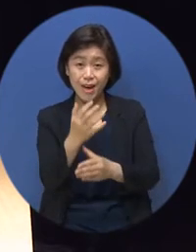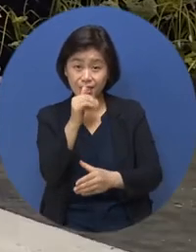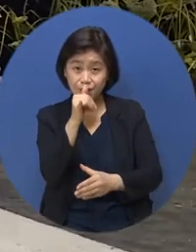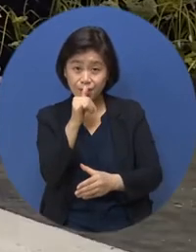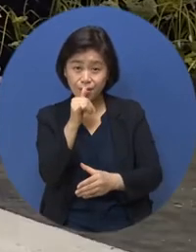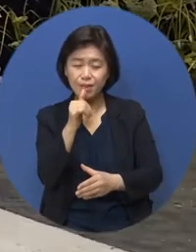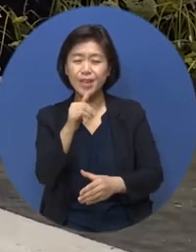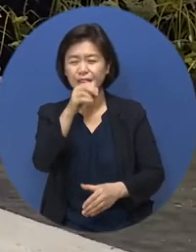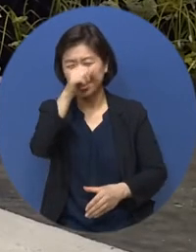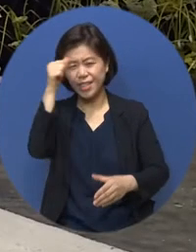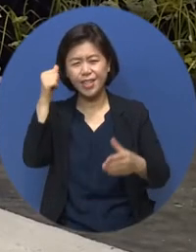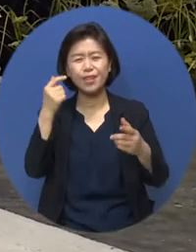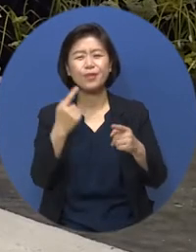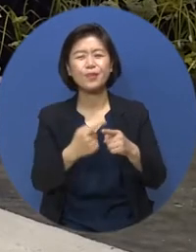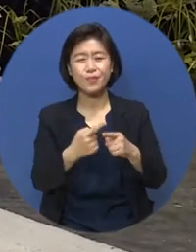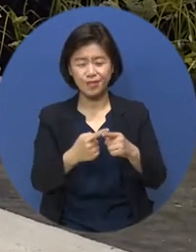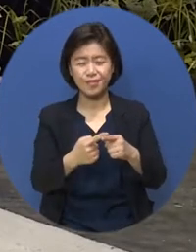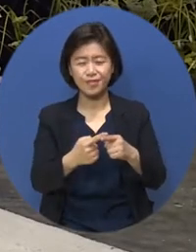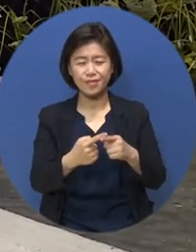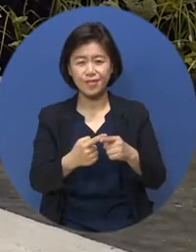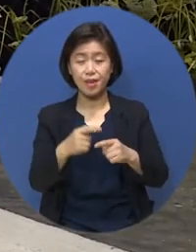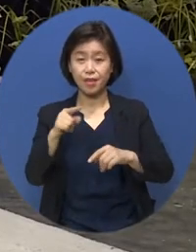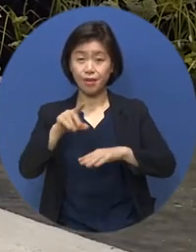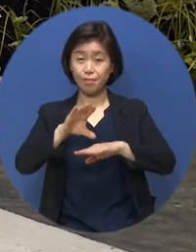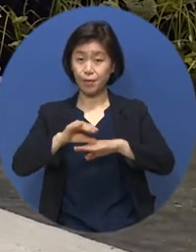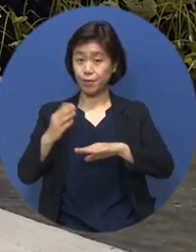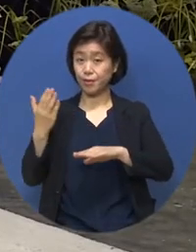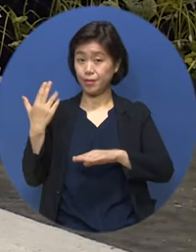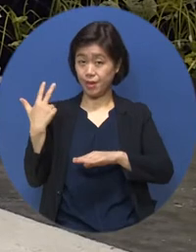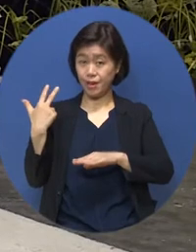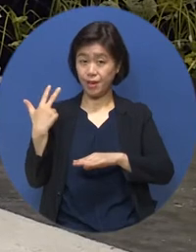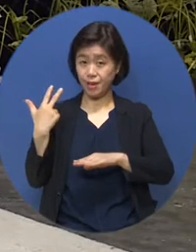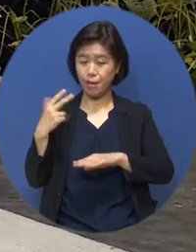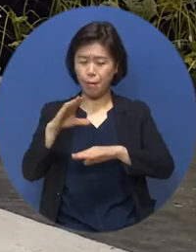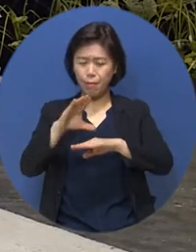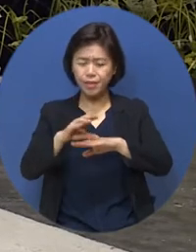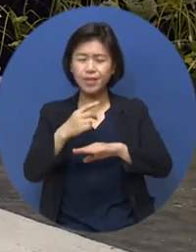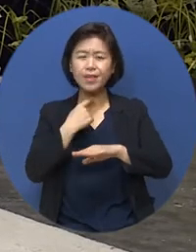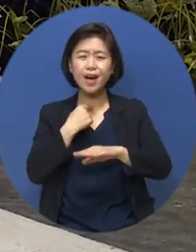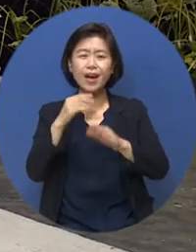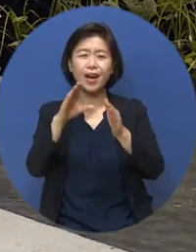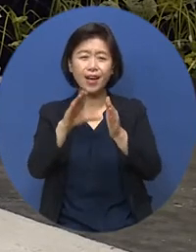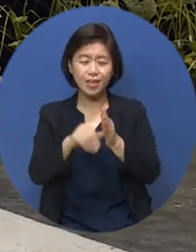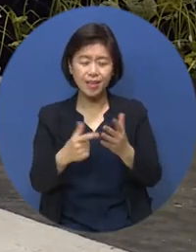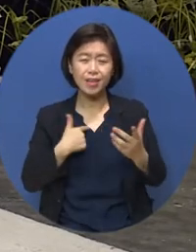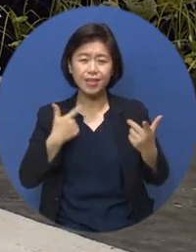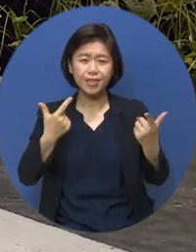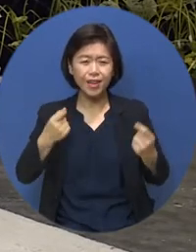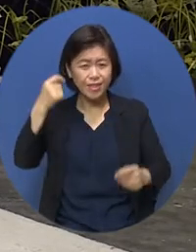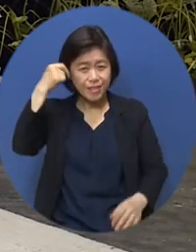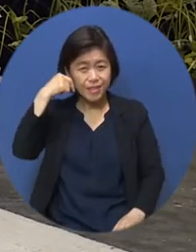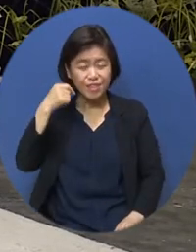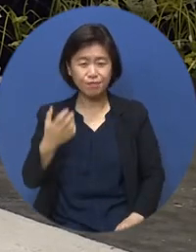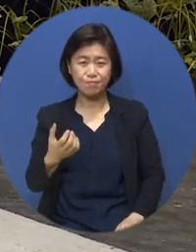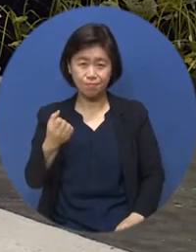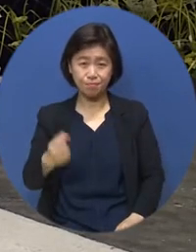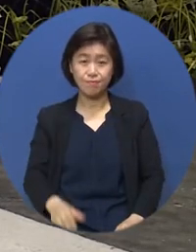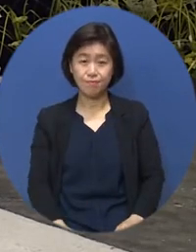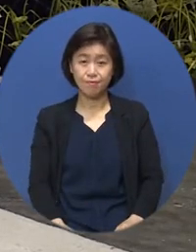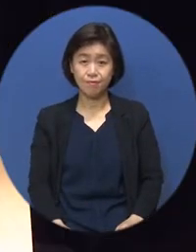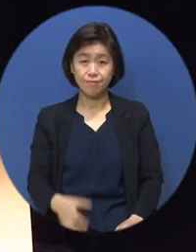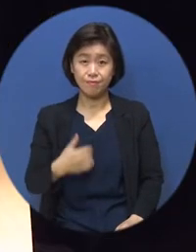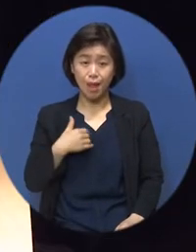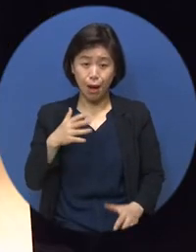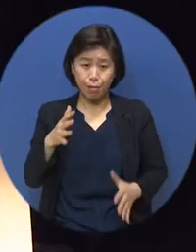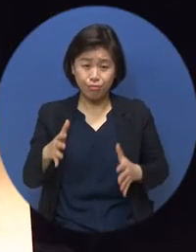그리고 이 방송을 하면서 느낀 바도 역시 같은 것이었습니다. 여러분, 제가 버벅대는